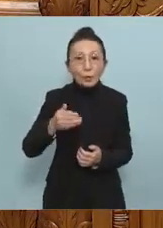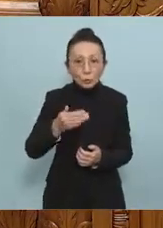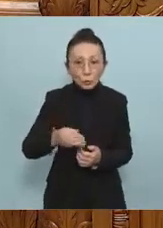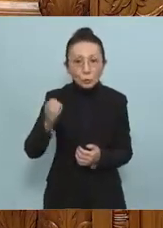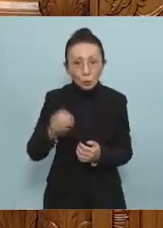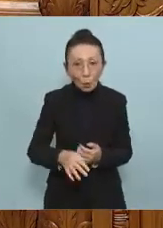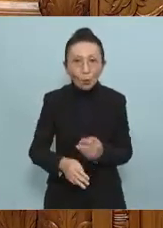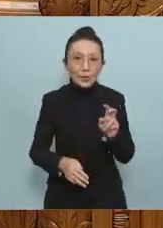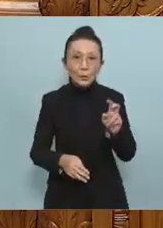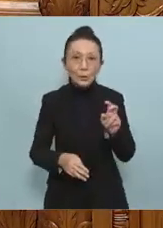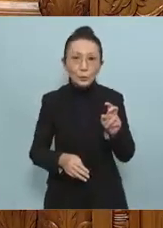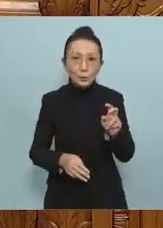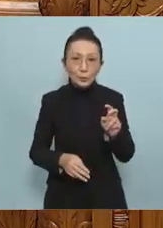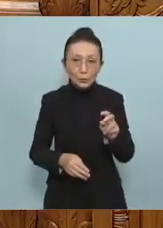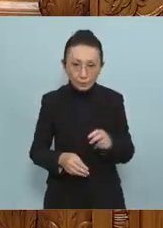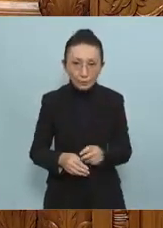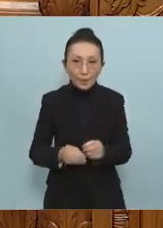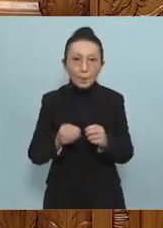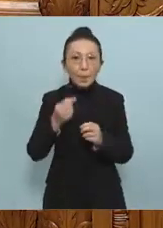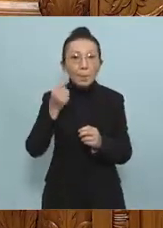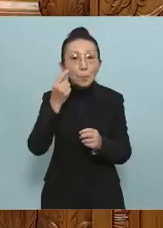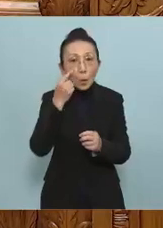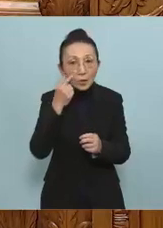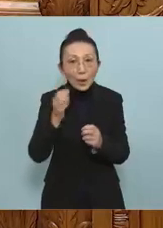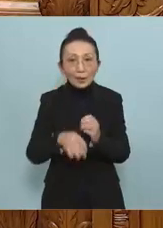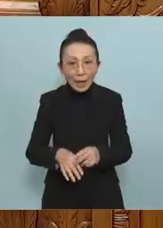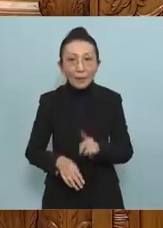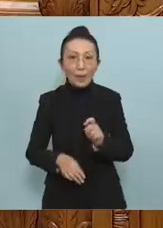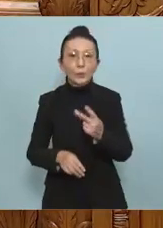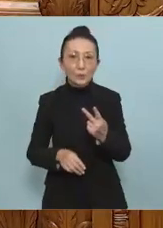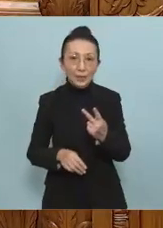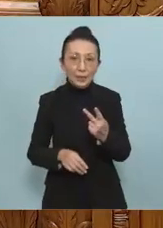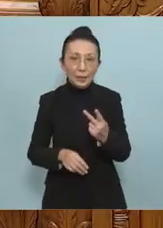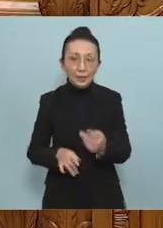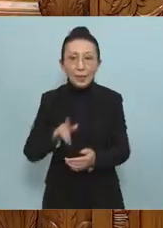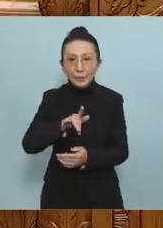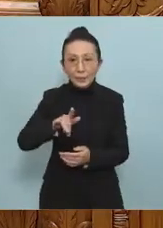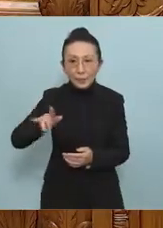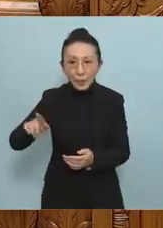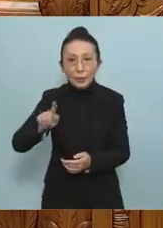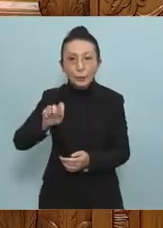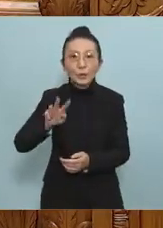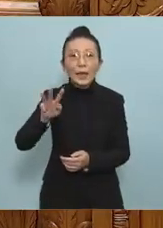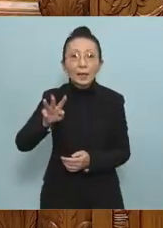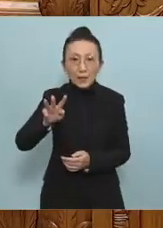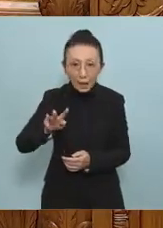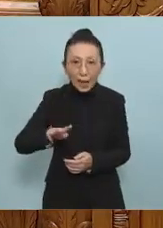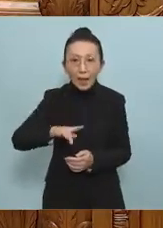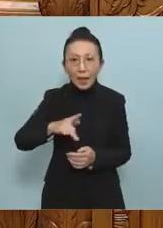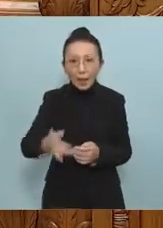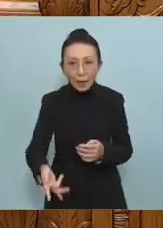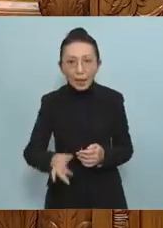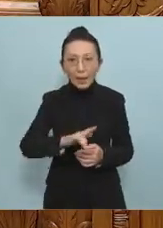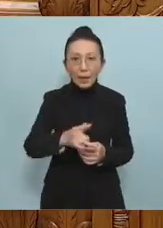擬爆弾投棄は12回、さらには13機が墜落事故を起こしています。住民は日常的に